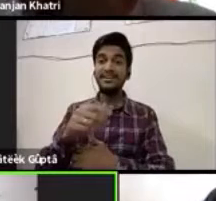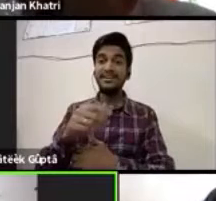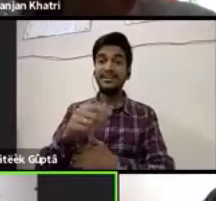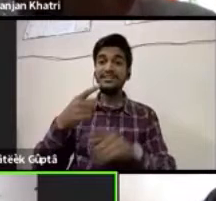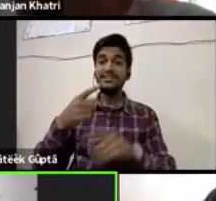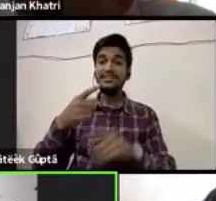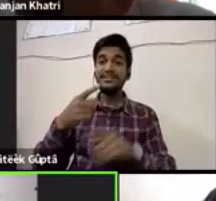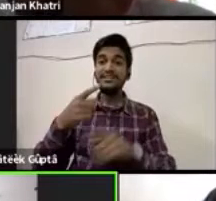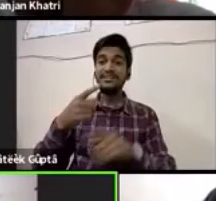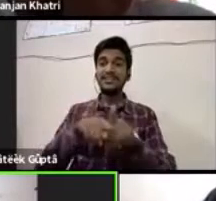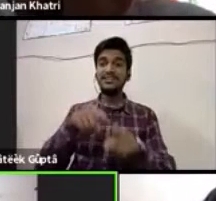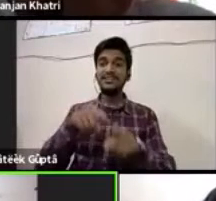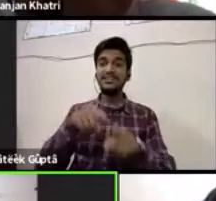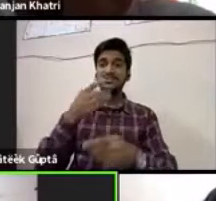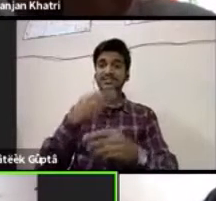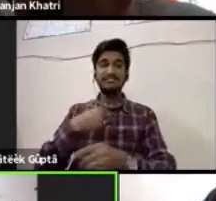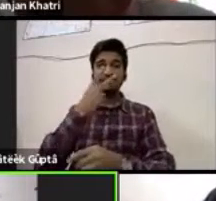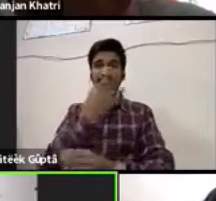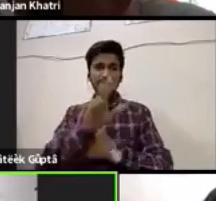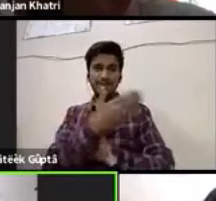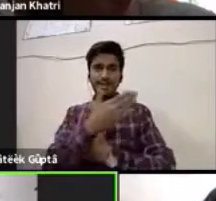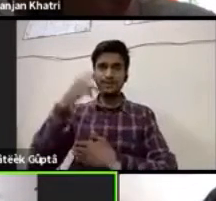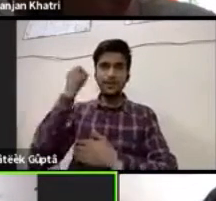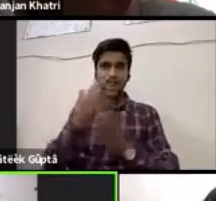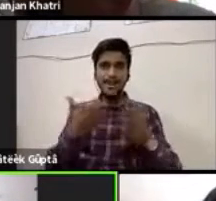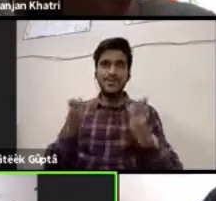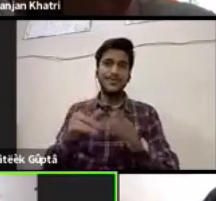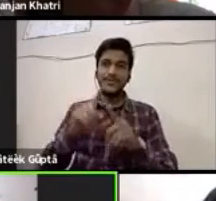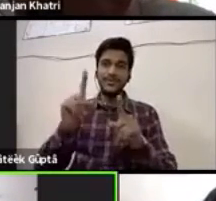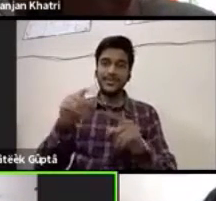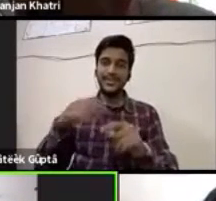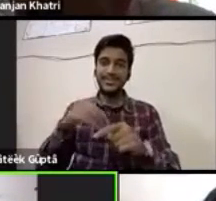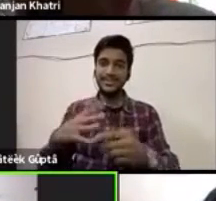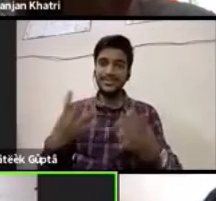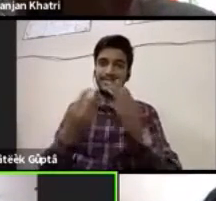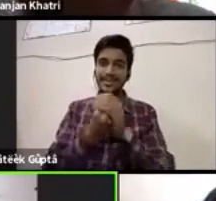दिव्यांग होंगे, सबके दिव्य शक्ति बाहर आ सकते हैं।